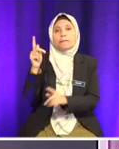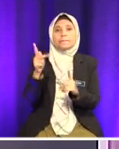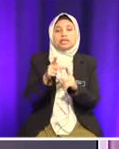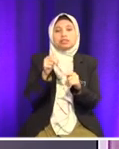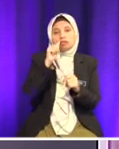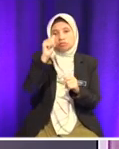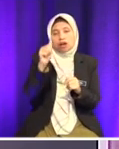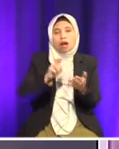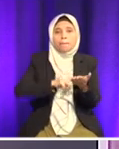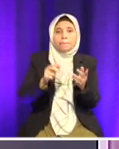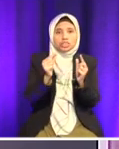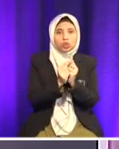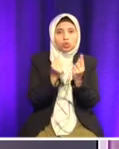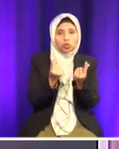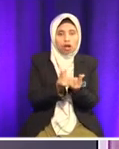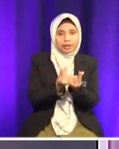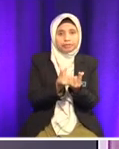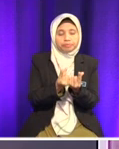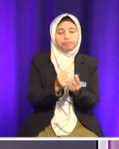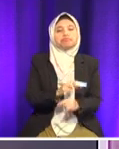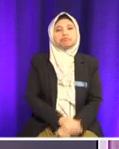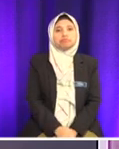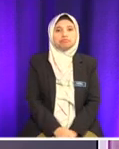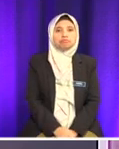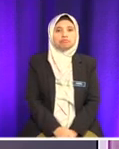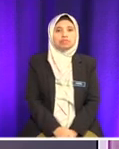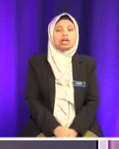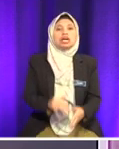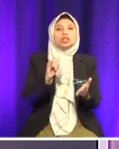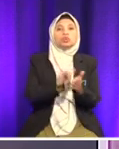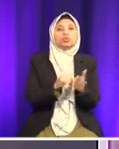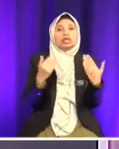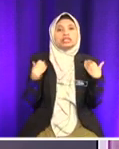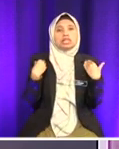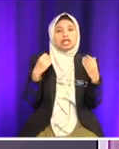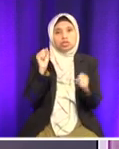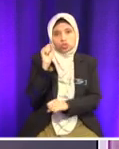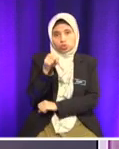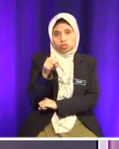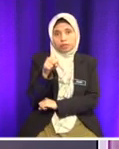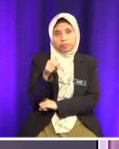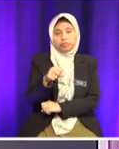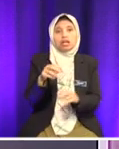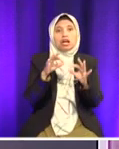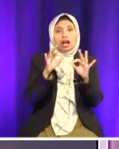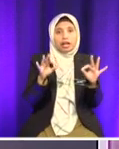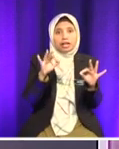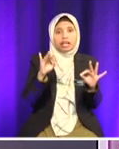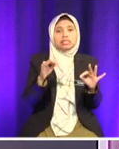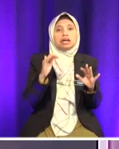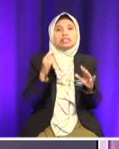malam yang pada malam sepertiga malam itu itu adalah sunnah hukum dia dan ayatnya sebagaimana